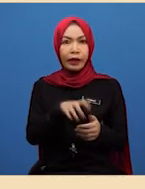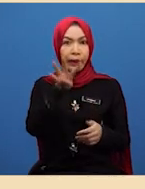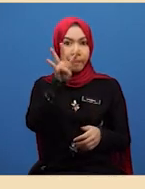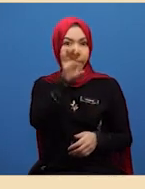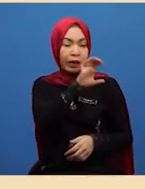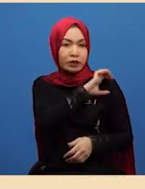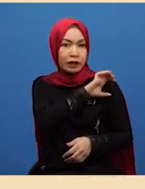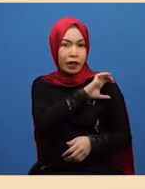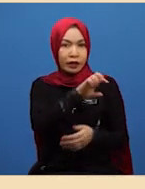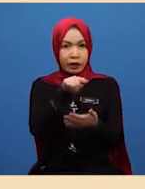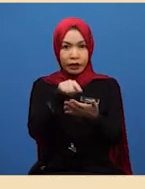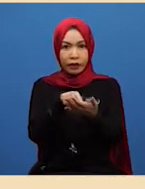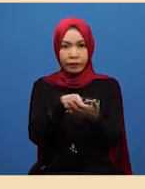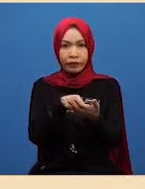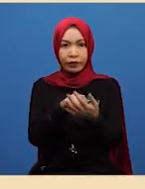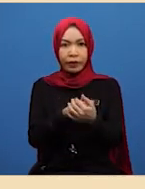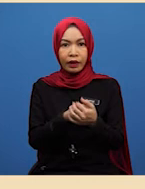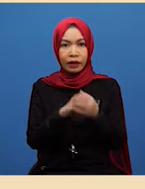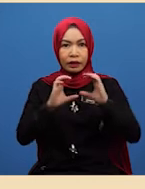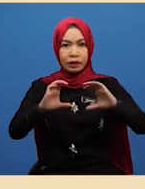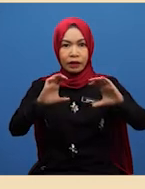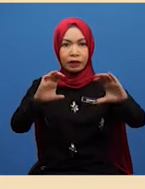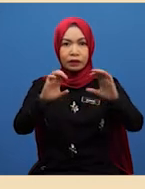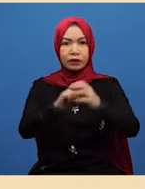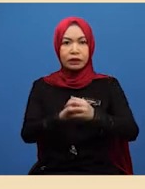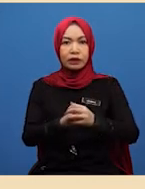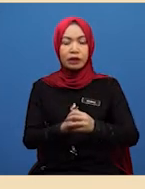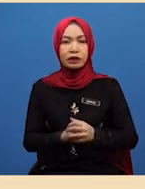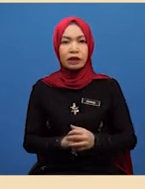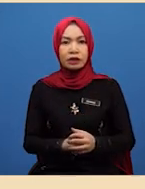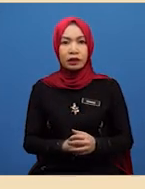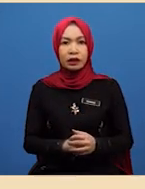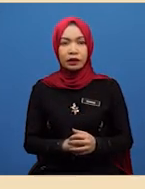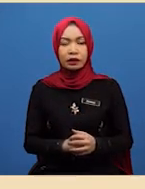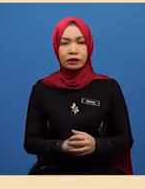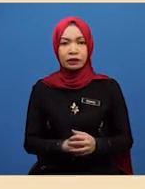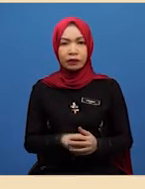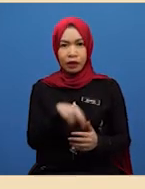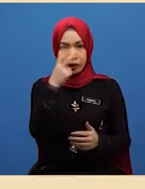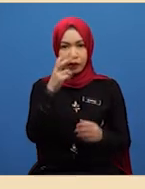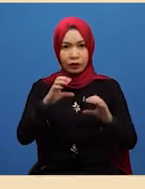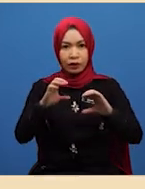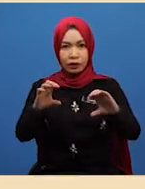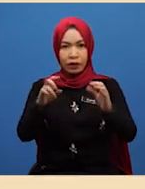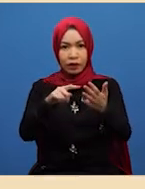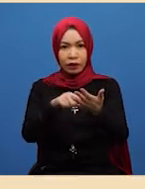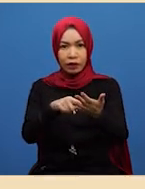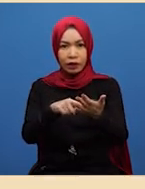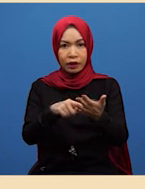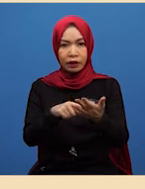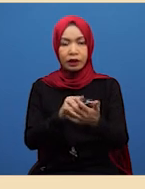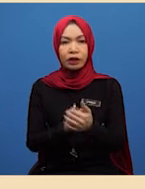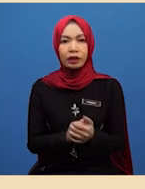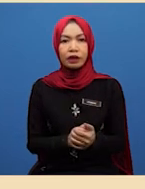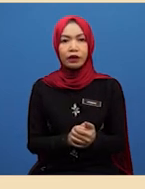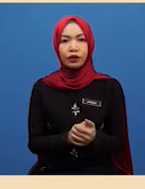strategi ini. Strategi ini digunakan James Brooke ketika berunding dengan Pangeran Raja